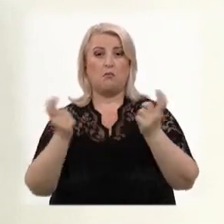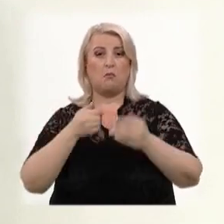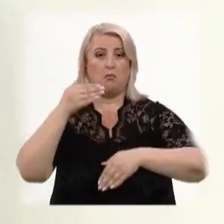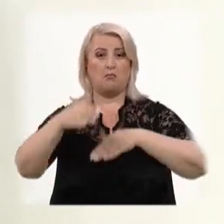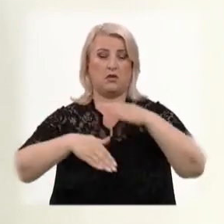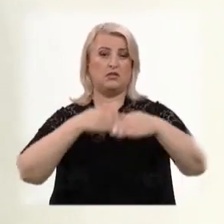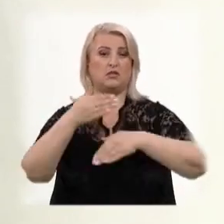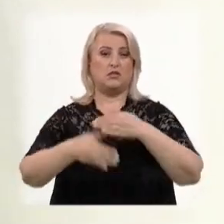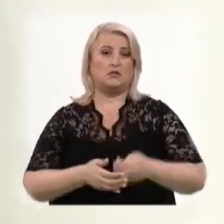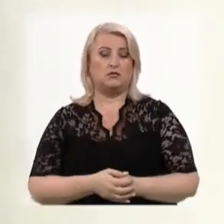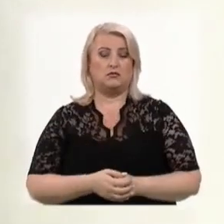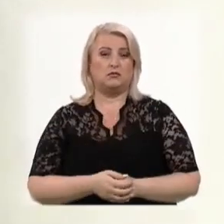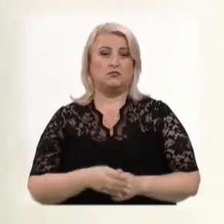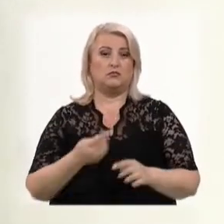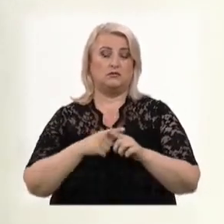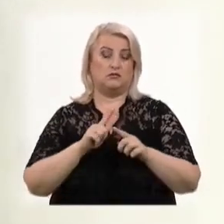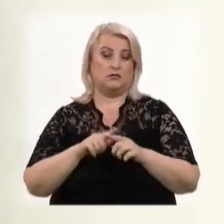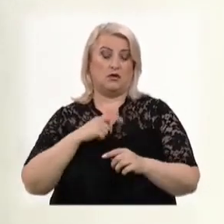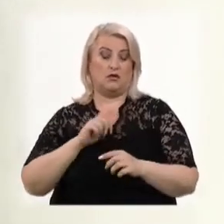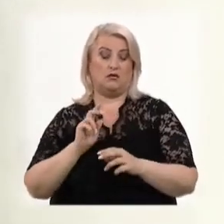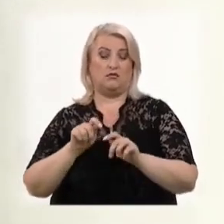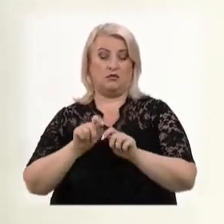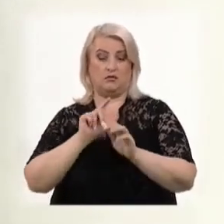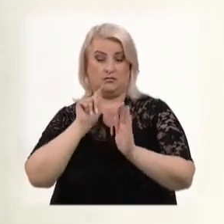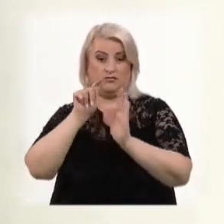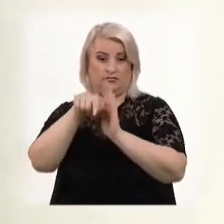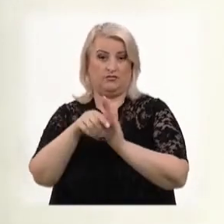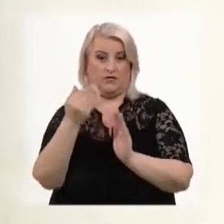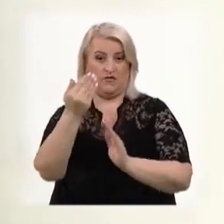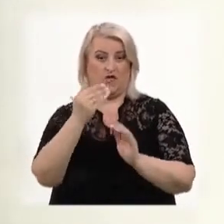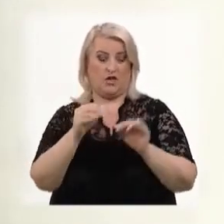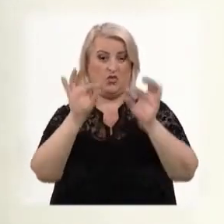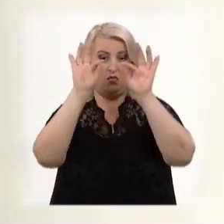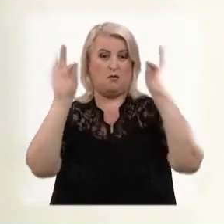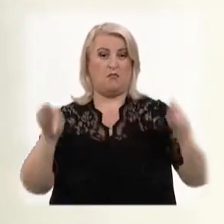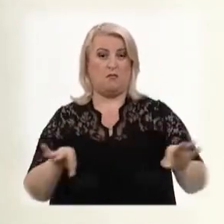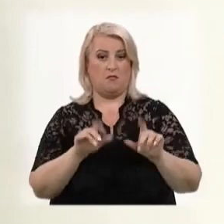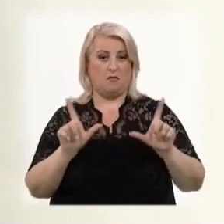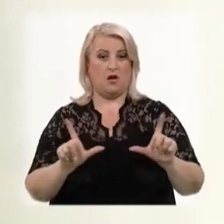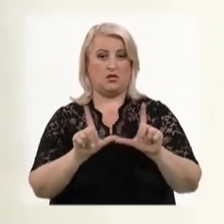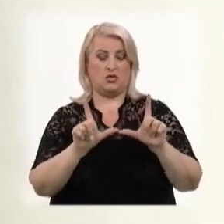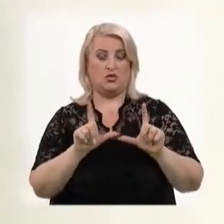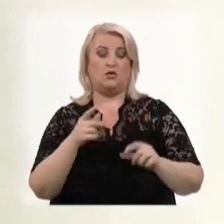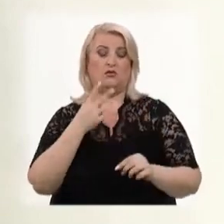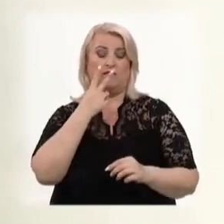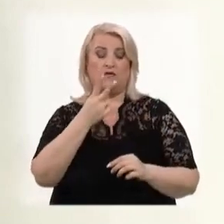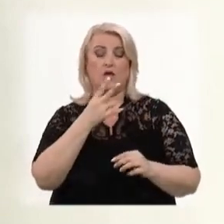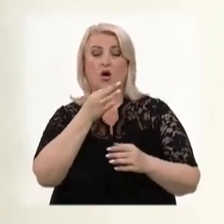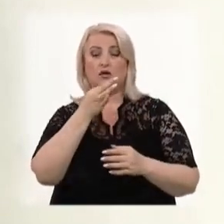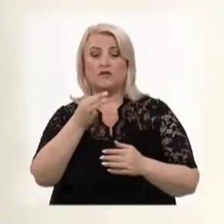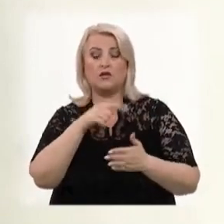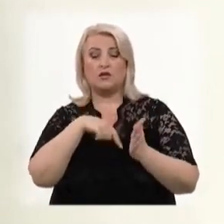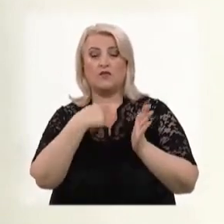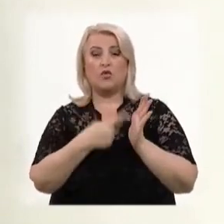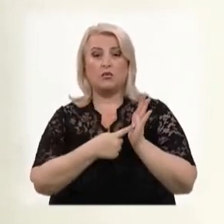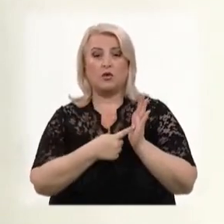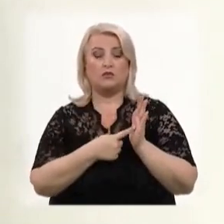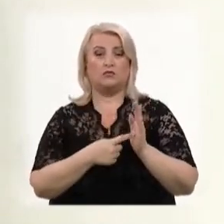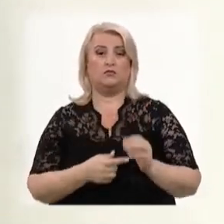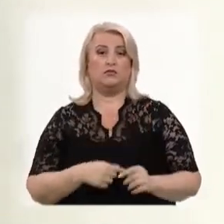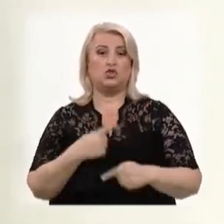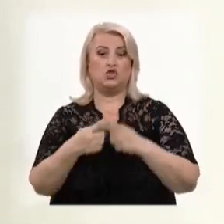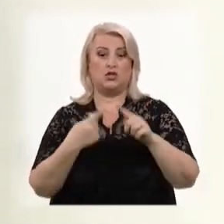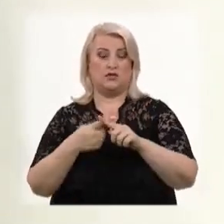Atunci un rând pe pagina ta pot să văd răspunsuri la întrebări prin prisma acestui continent